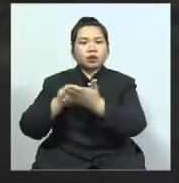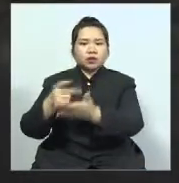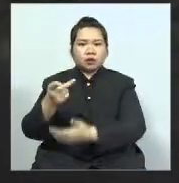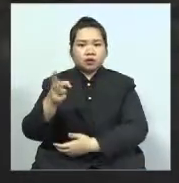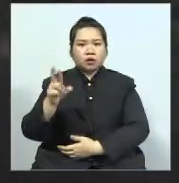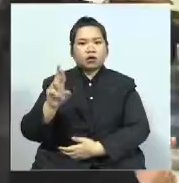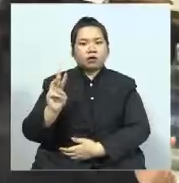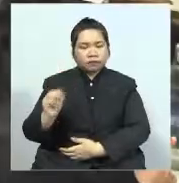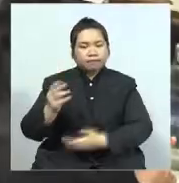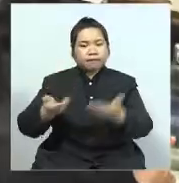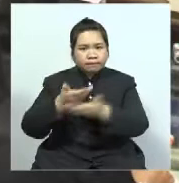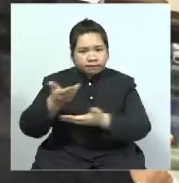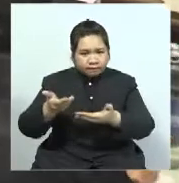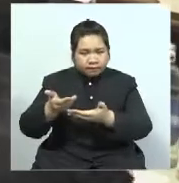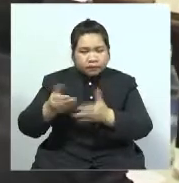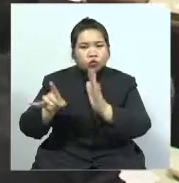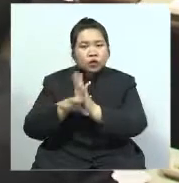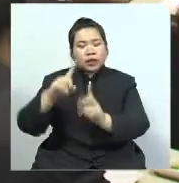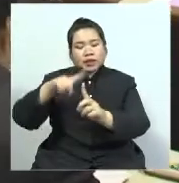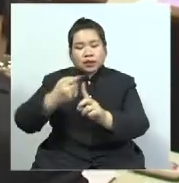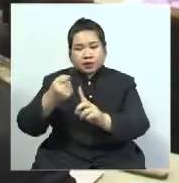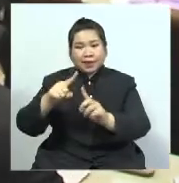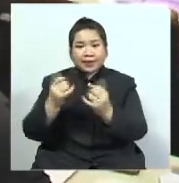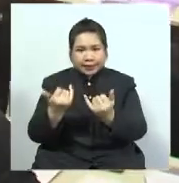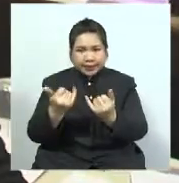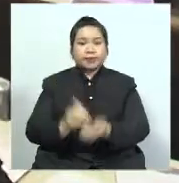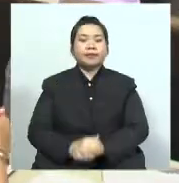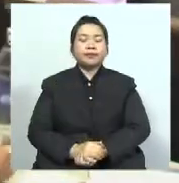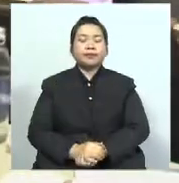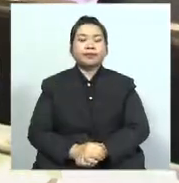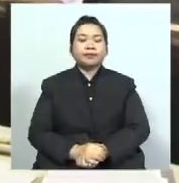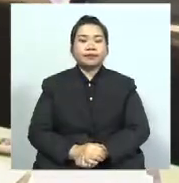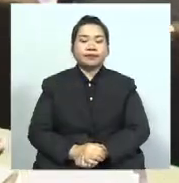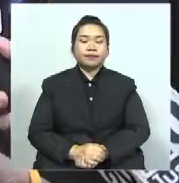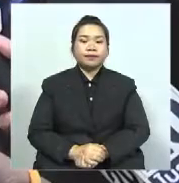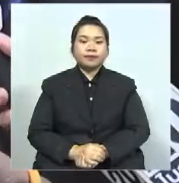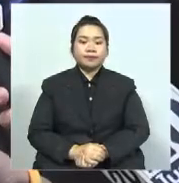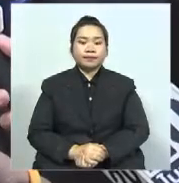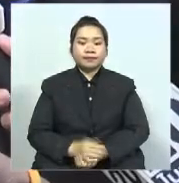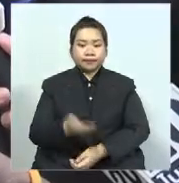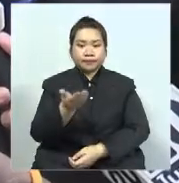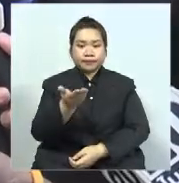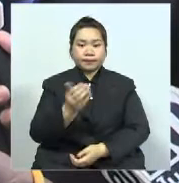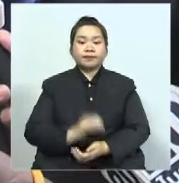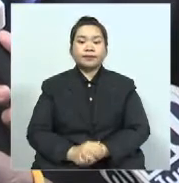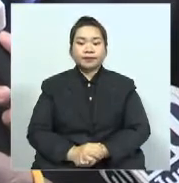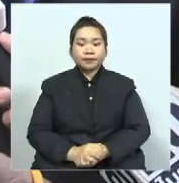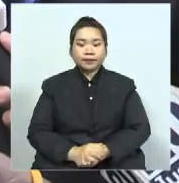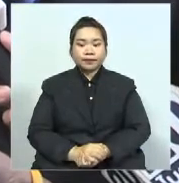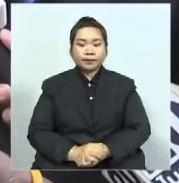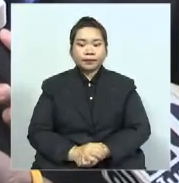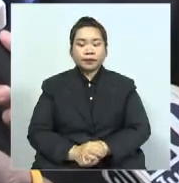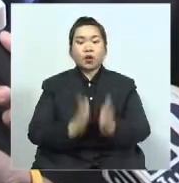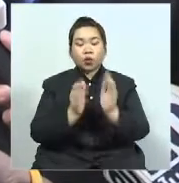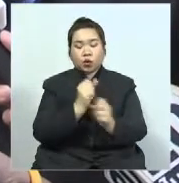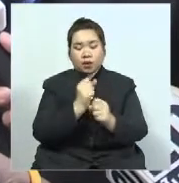างคณะรัฐมนตรีพิจารณาภายในเดือนพฤศจิกายนนี้ด้วยค่ะทางด้านของนายพงศธรสัจชนพันธ์นะค